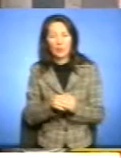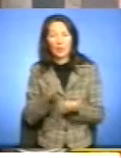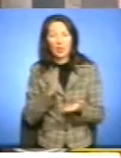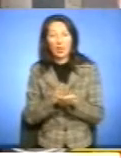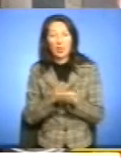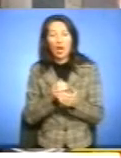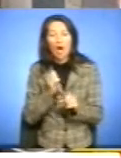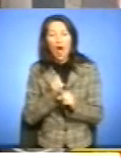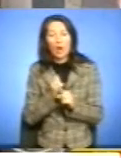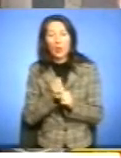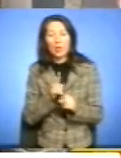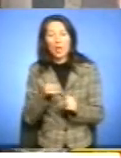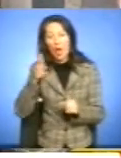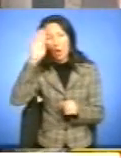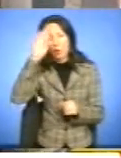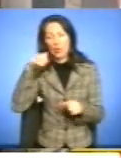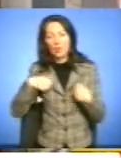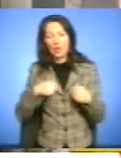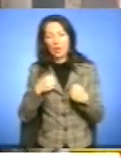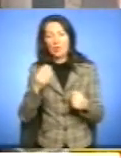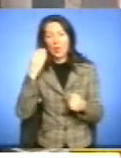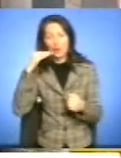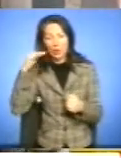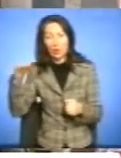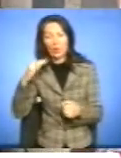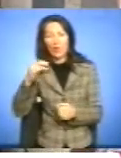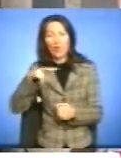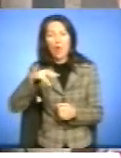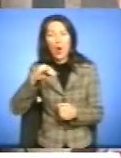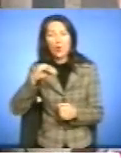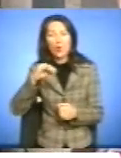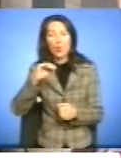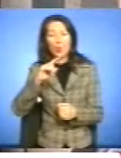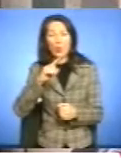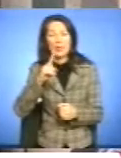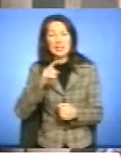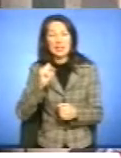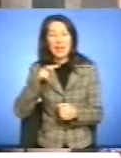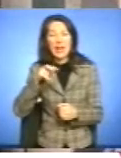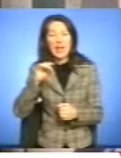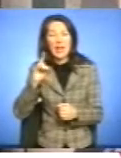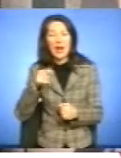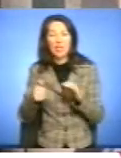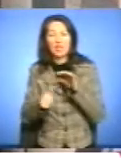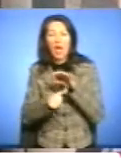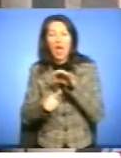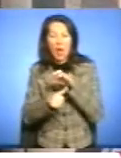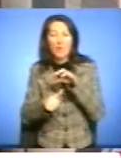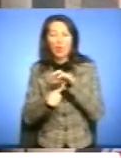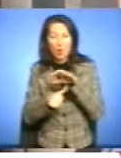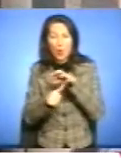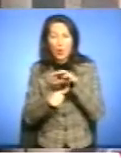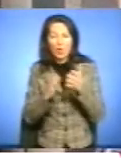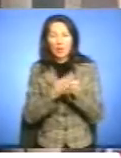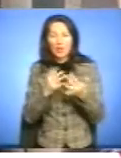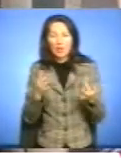фюзеляж вертольота. Є роботи, дуже багато робіт, власне, з психології цього річ,